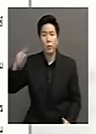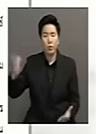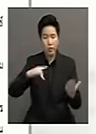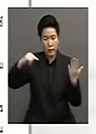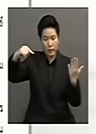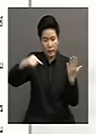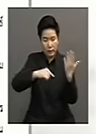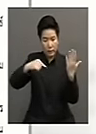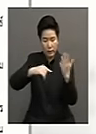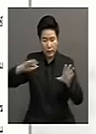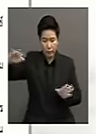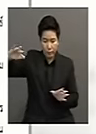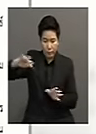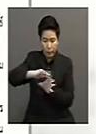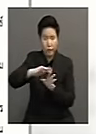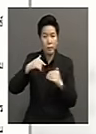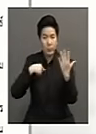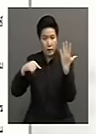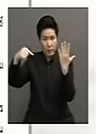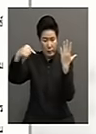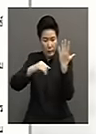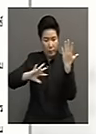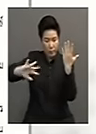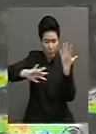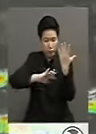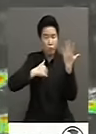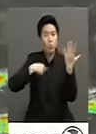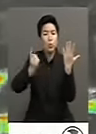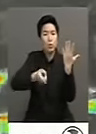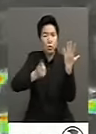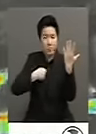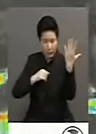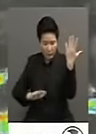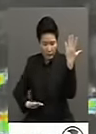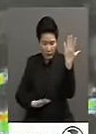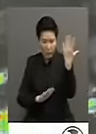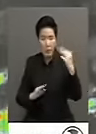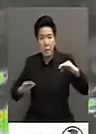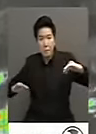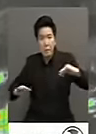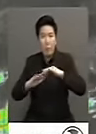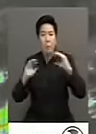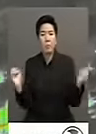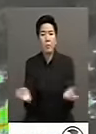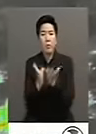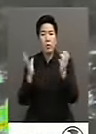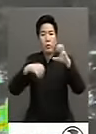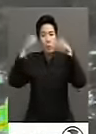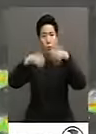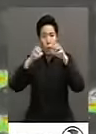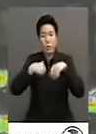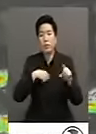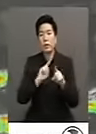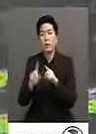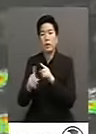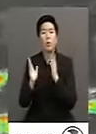ออกเฉียงเหนือที่ปกคลุมภาคใต้เราอยู่แล้วกับฝั่งอ่าวไทยปัจจัยแบบนี้ทำให้ภาคใต้ฝนตกหนักหลายพื้นที่ประ